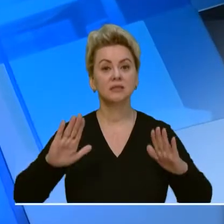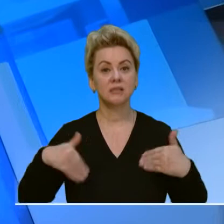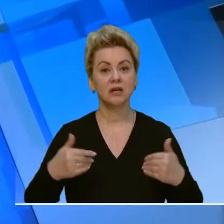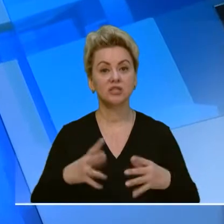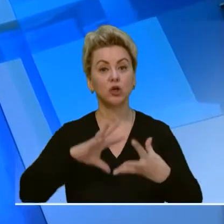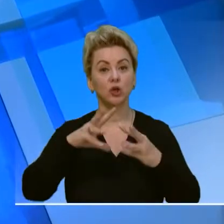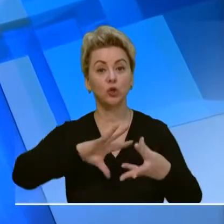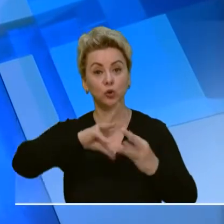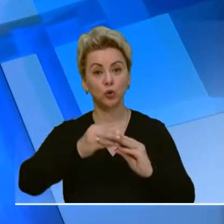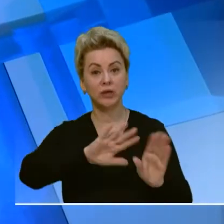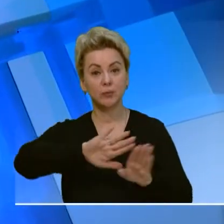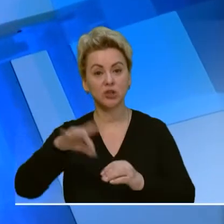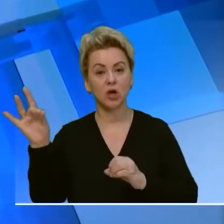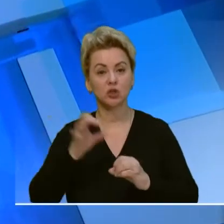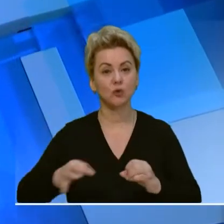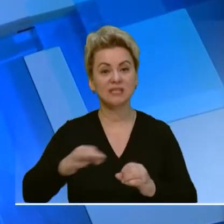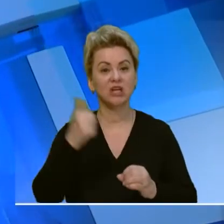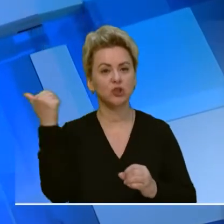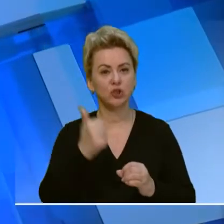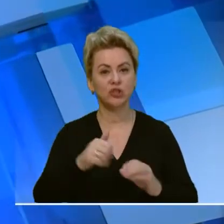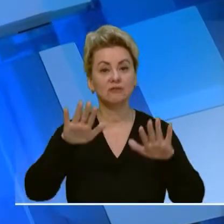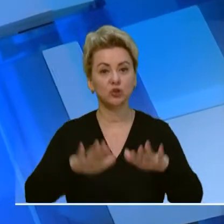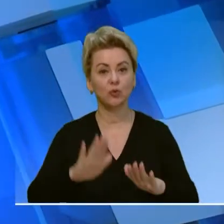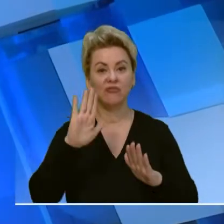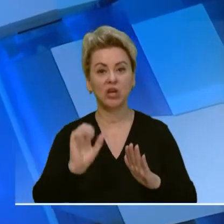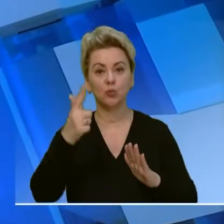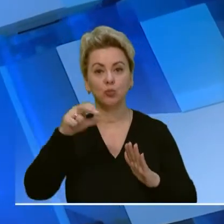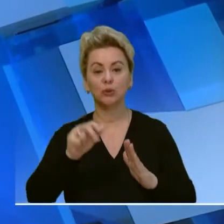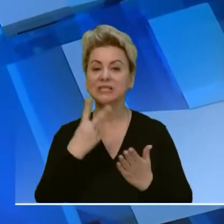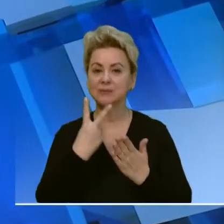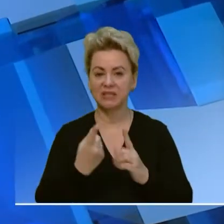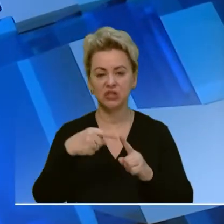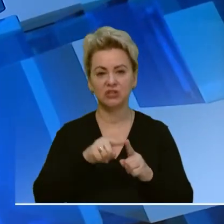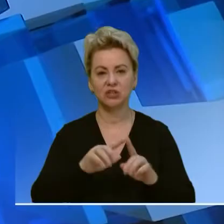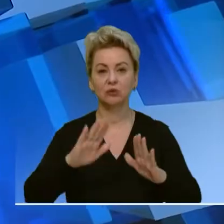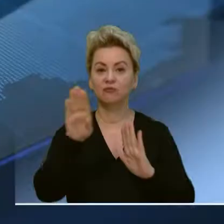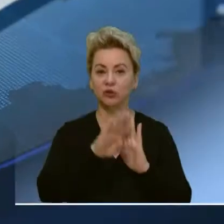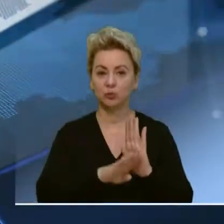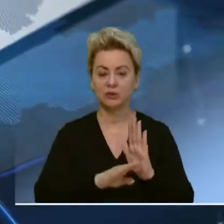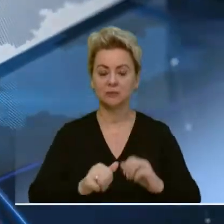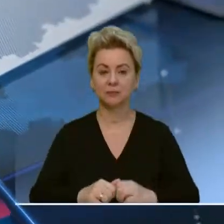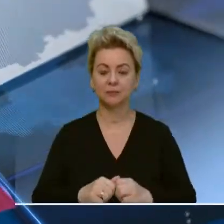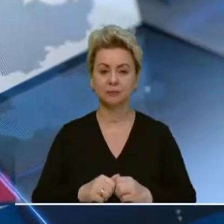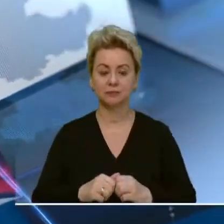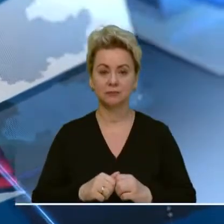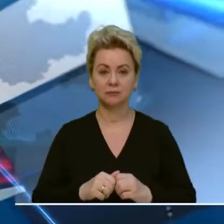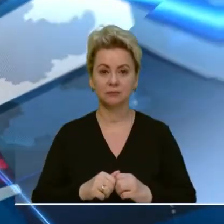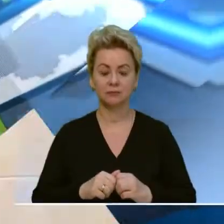Здравствуйте! Это итоги прошедшей в Ростовской области недели. В студии Всеволод Гимбут. Смотрите в этом выпуске.